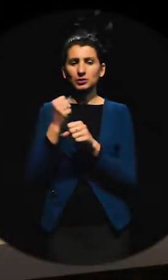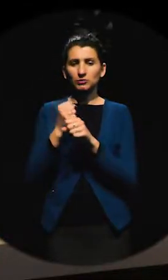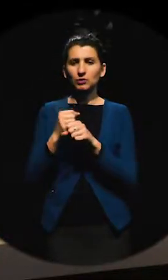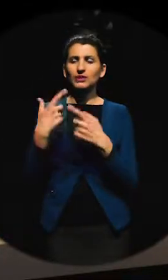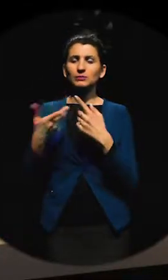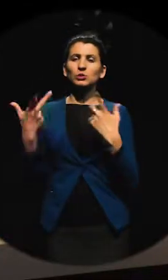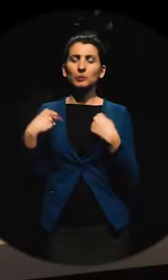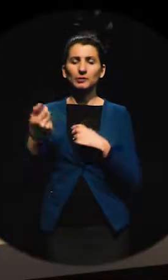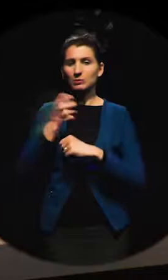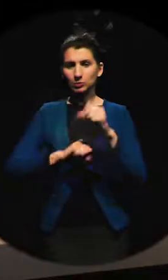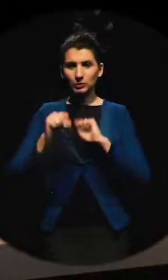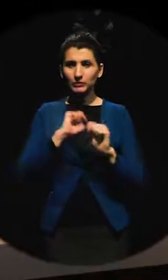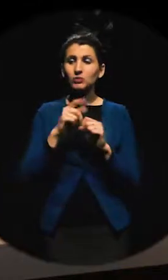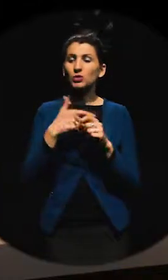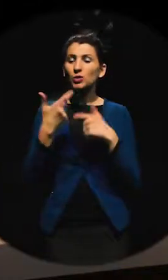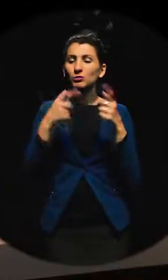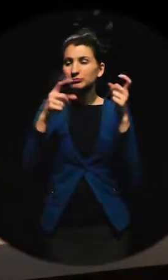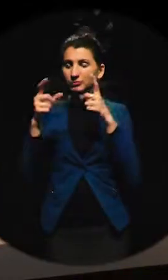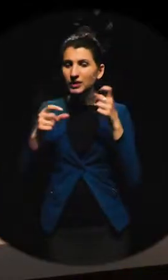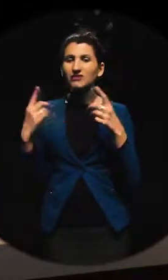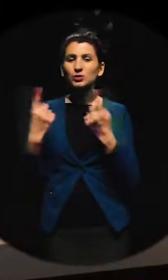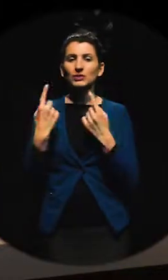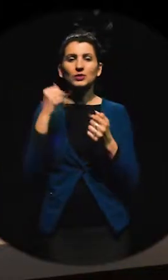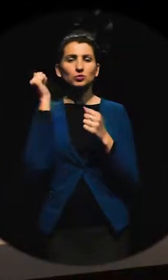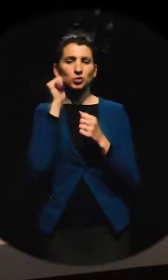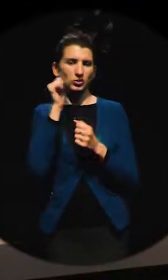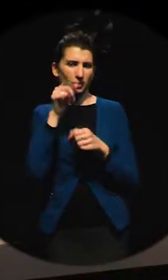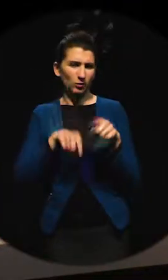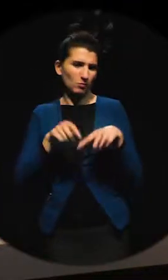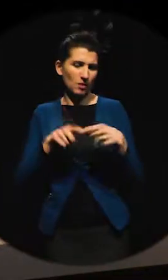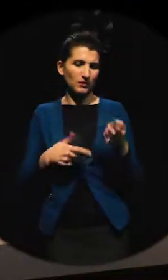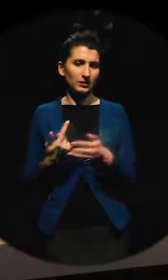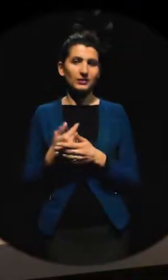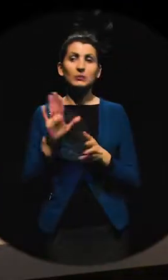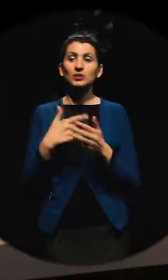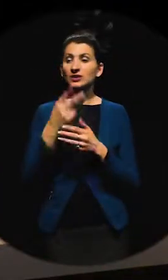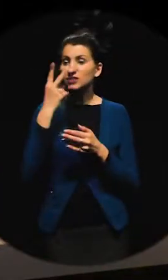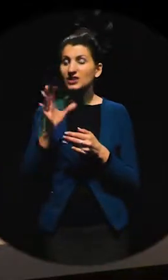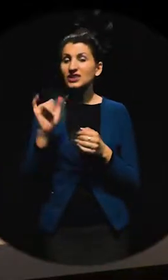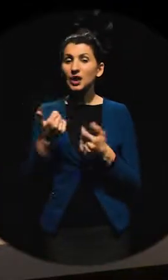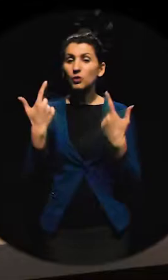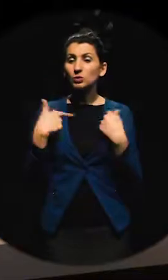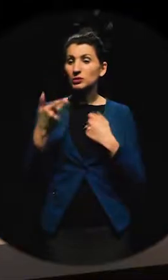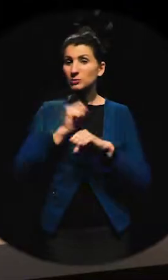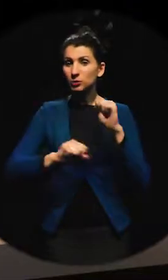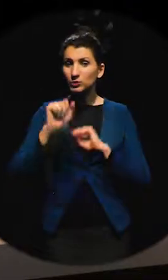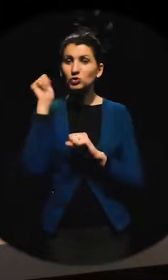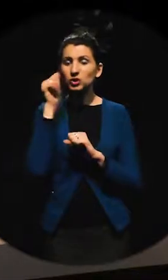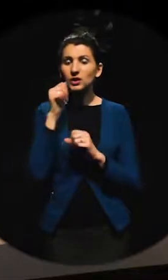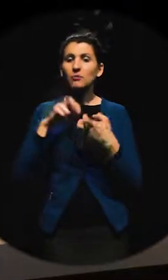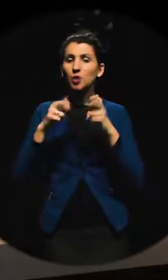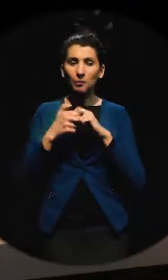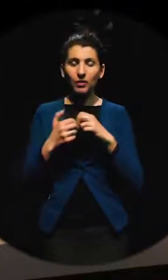codziennych, czyli jakby bardzo często w sytuacjach, w których musiały się mierzyć z różnego rodzaju trudnościami wpisanymi w